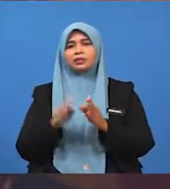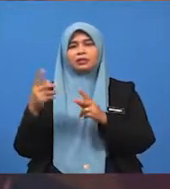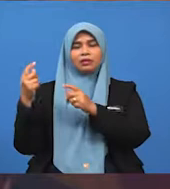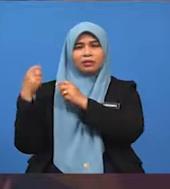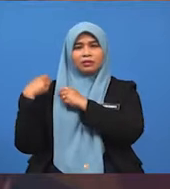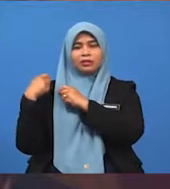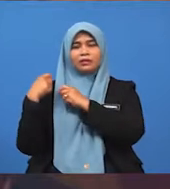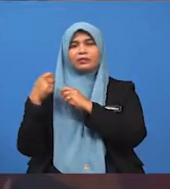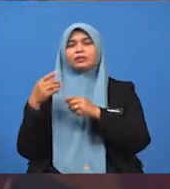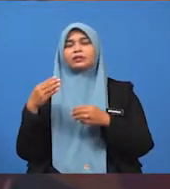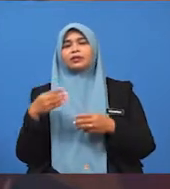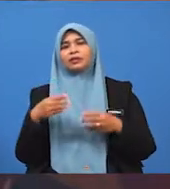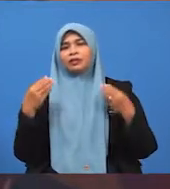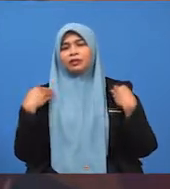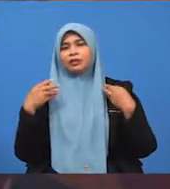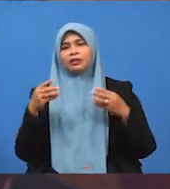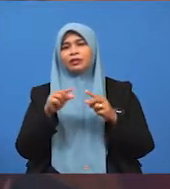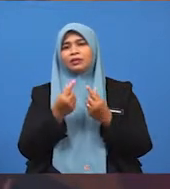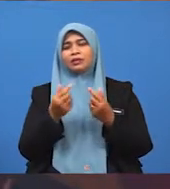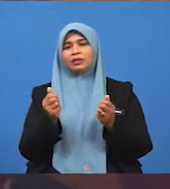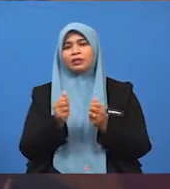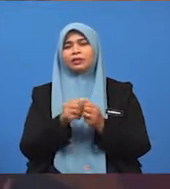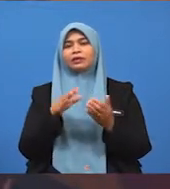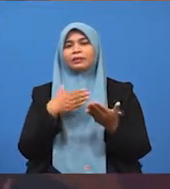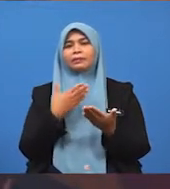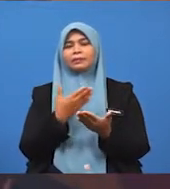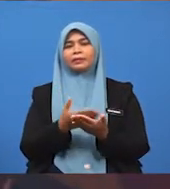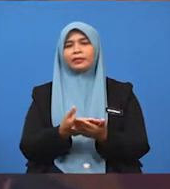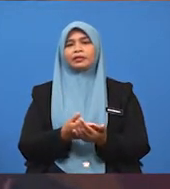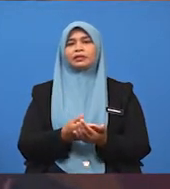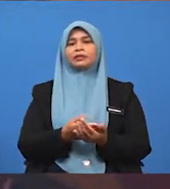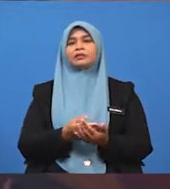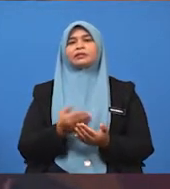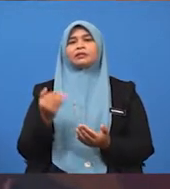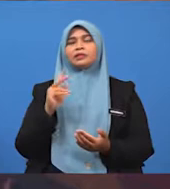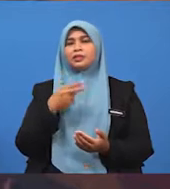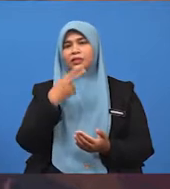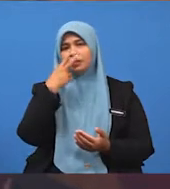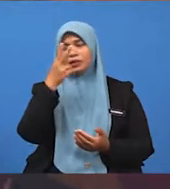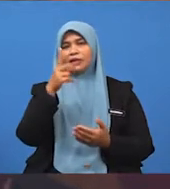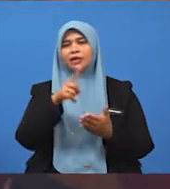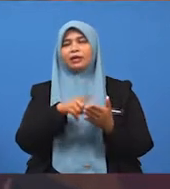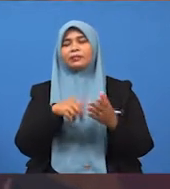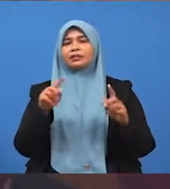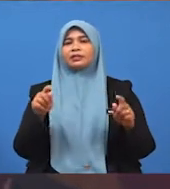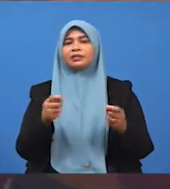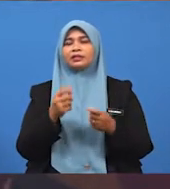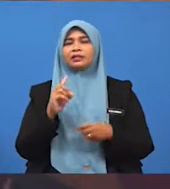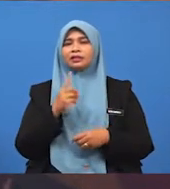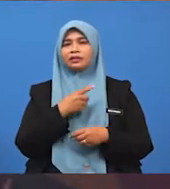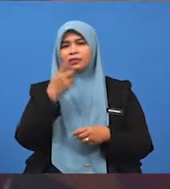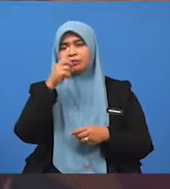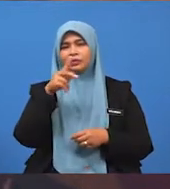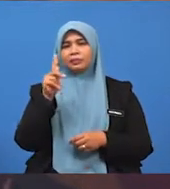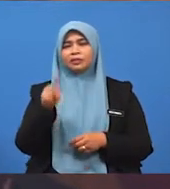kita untuk memastikan hadaf dan matlamat ini terlaksana. Ustaz akan